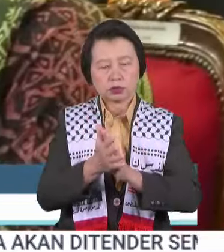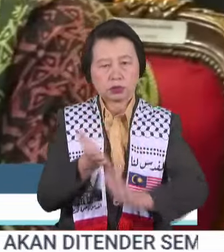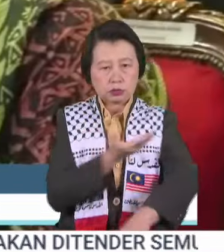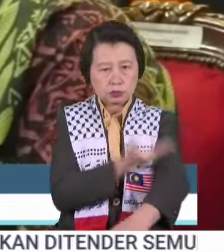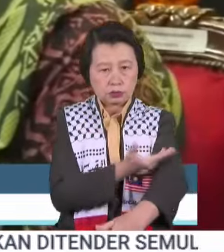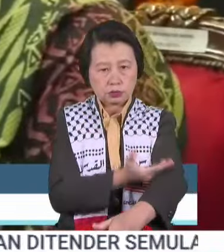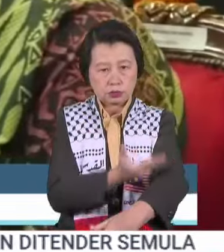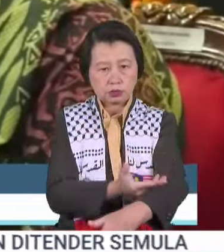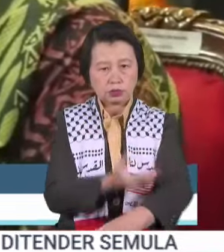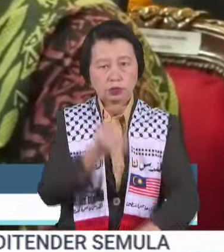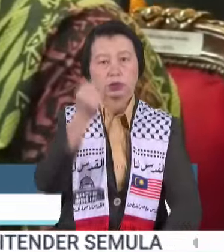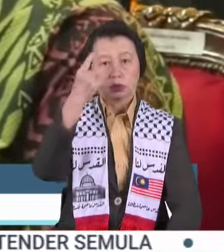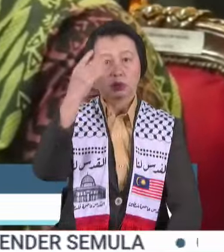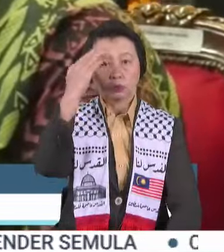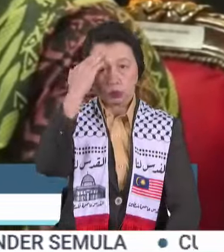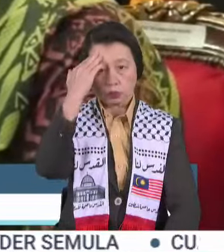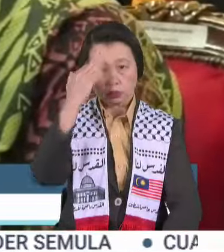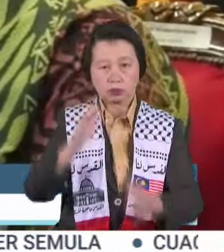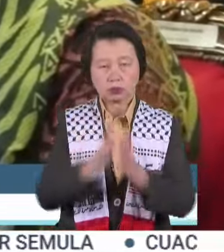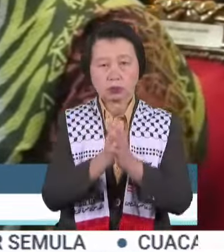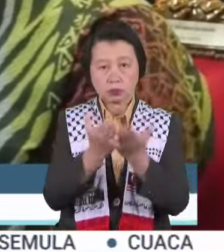generasi Al-Quran.